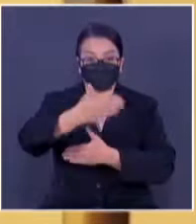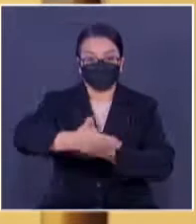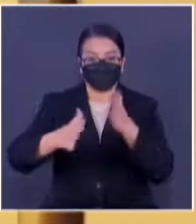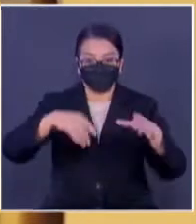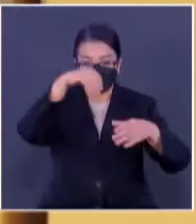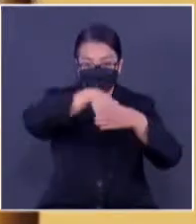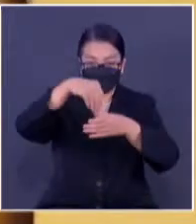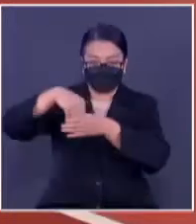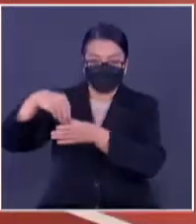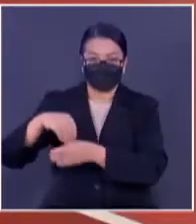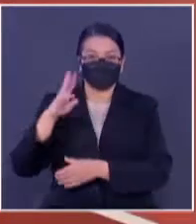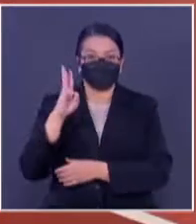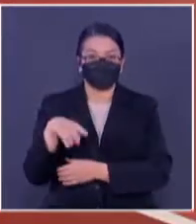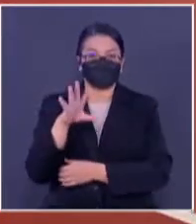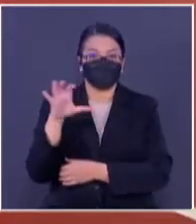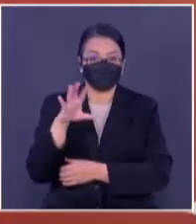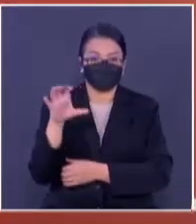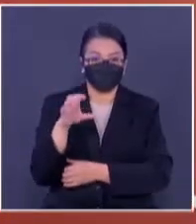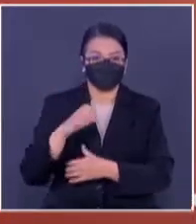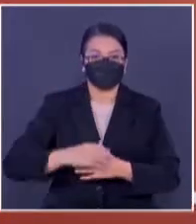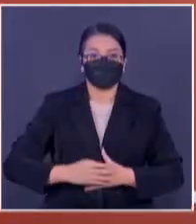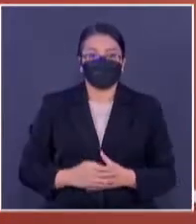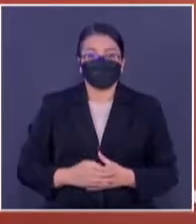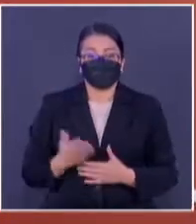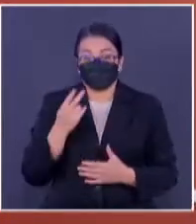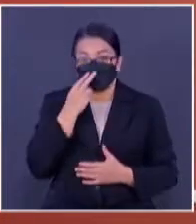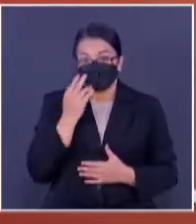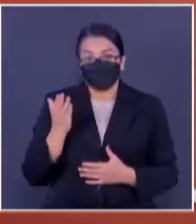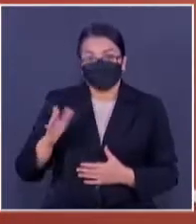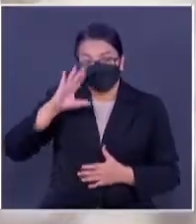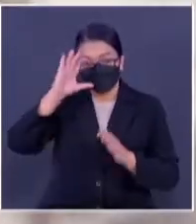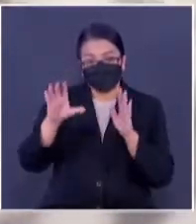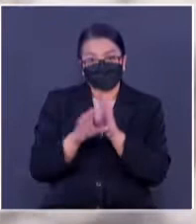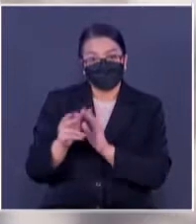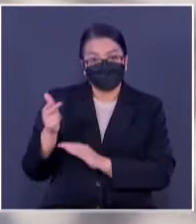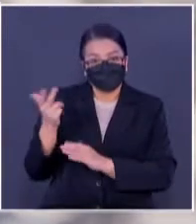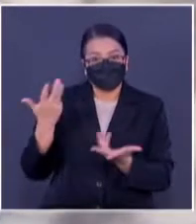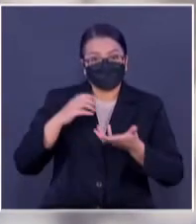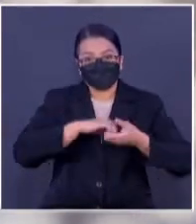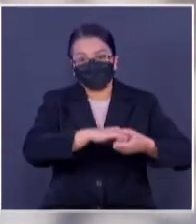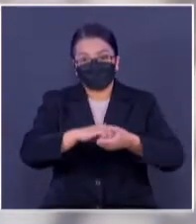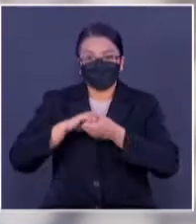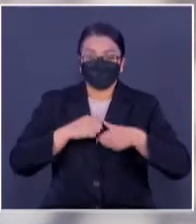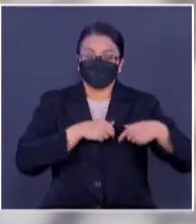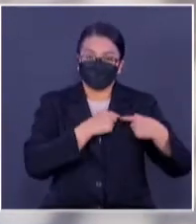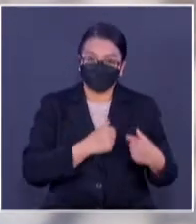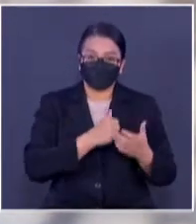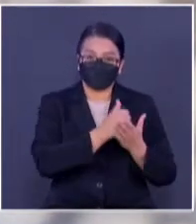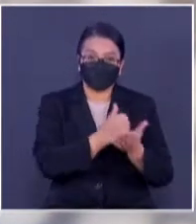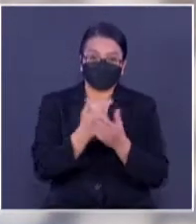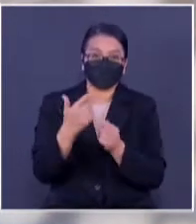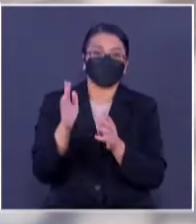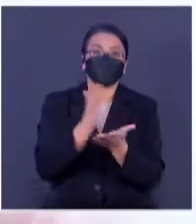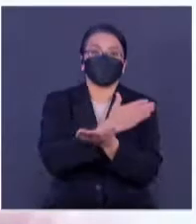การเพื่อจะส่งให้เร็วที่สุดนะครับแล้วก็แน่นอนฮะอย่างที่เราเห็นในภาพแม้ว่าทุกคนจะร่วมกันเป็นจิตอาสาแต่ว่าเราแบ่งเว